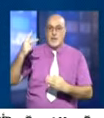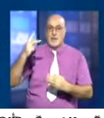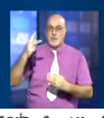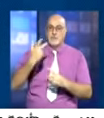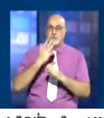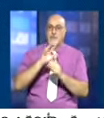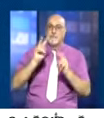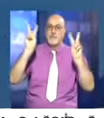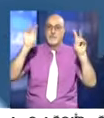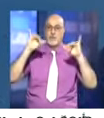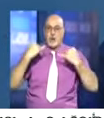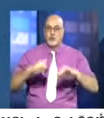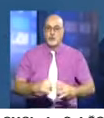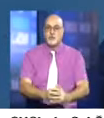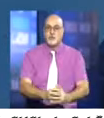الجزائر